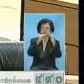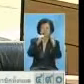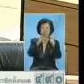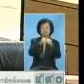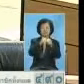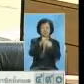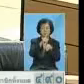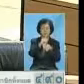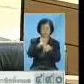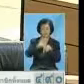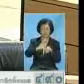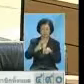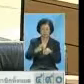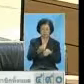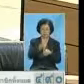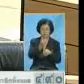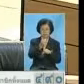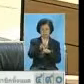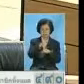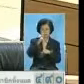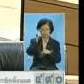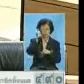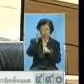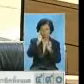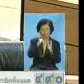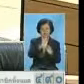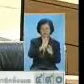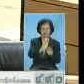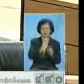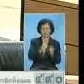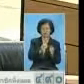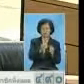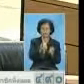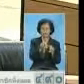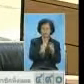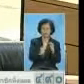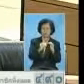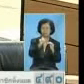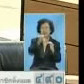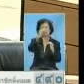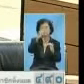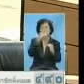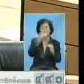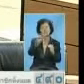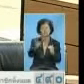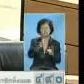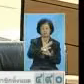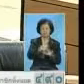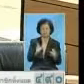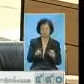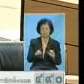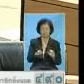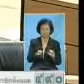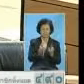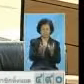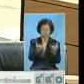อดแต่ท่านประธานต้องทราบอย่างนึงนะครับการที่เราไปฝากความหวังว่าอะไรนี่มันจะขึ้นไปชั่วฟ้าดินสลายเป็นไปไม่ได้ครับเพราะว่าสินค้า